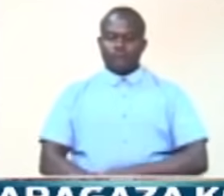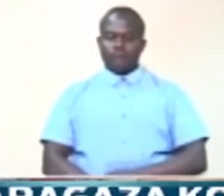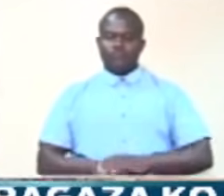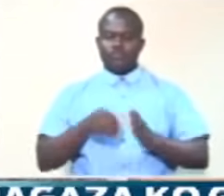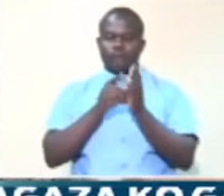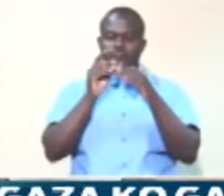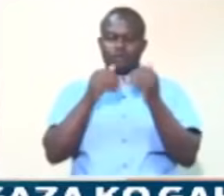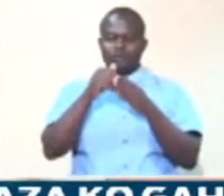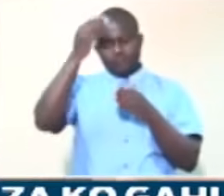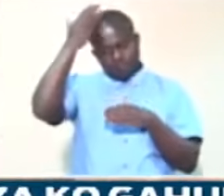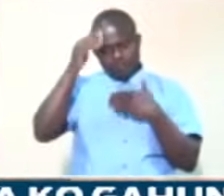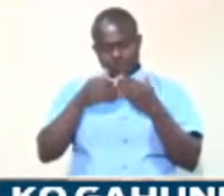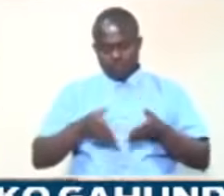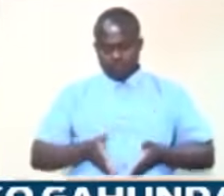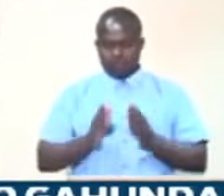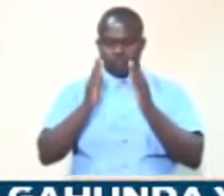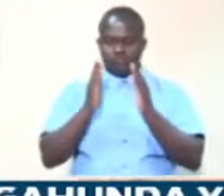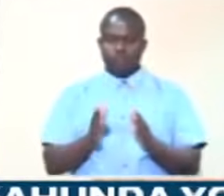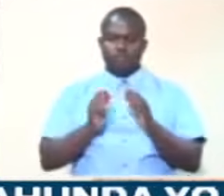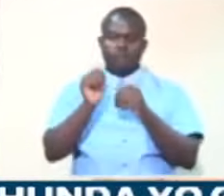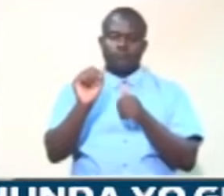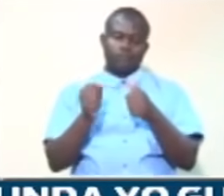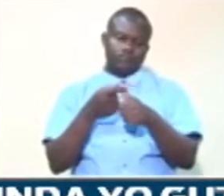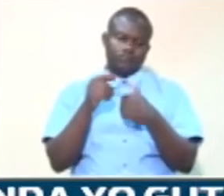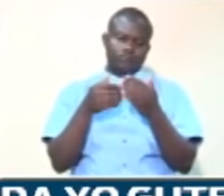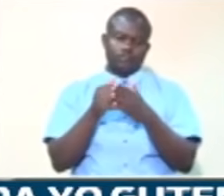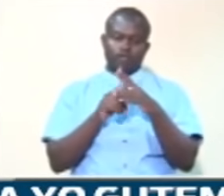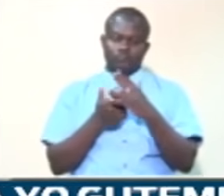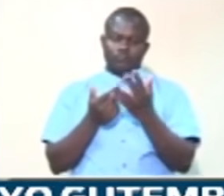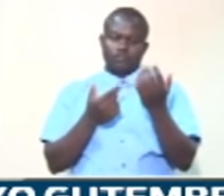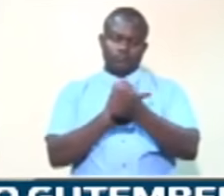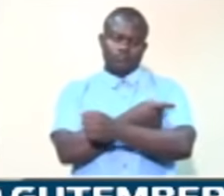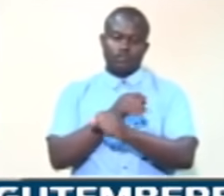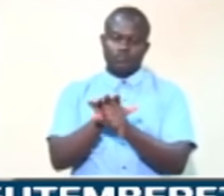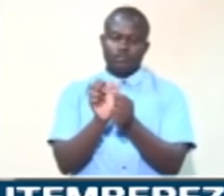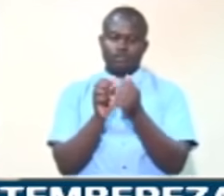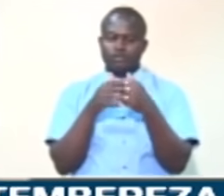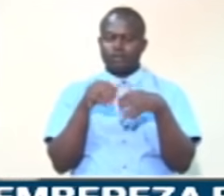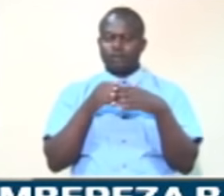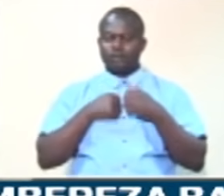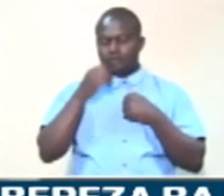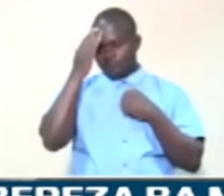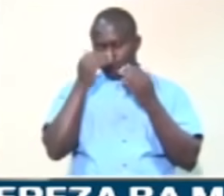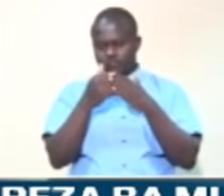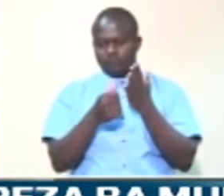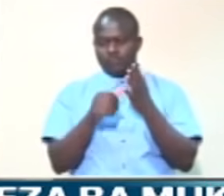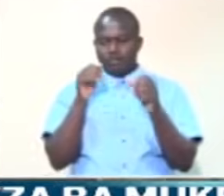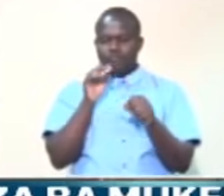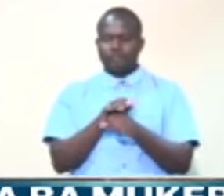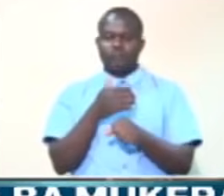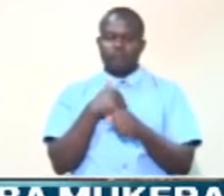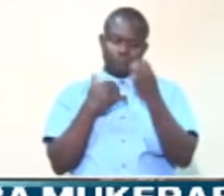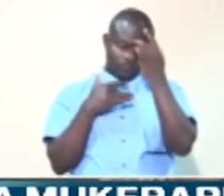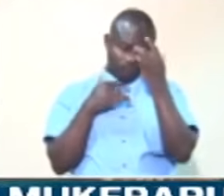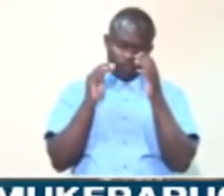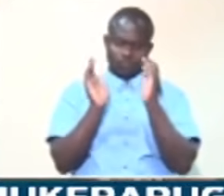Abaganga abaforomo n'ababyaza nibo kwikubitiro baheroho mu gukingira COVID-19 mu Rwanda bitewe n'ibyago byinshi bafite byo kwandura